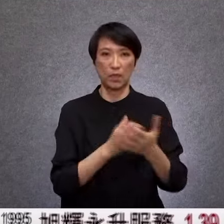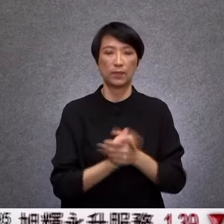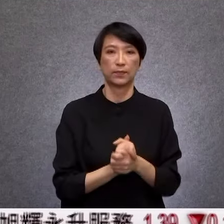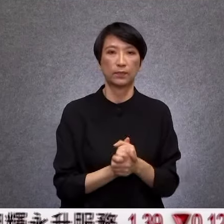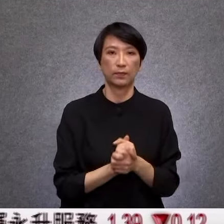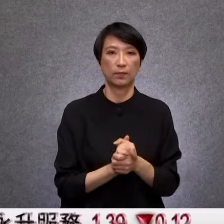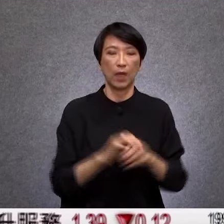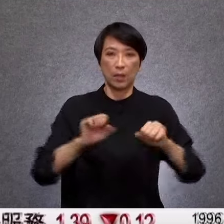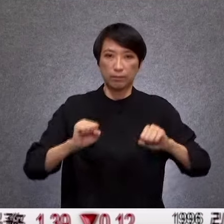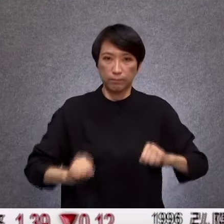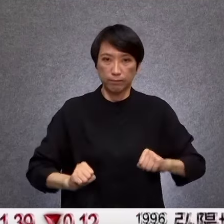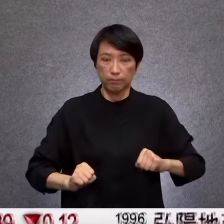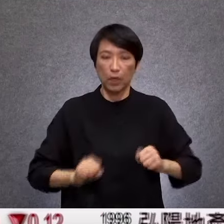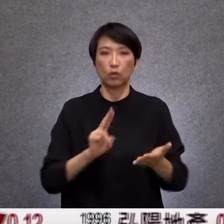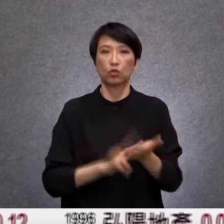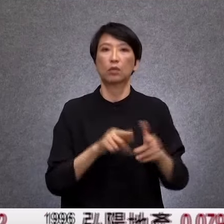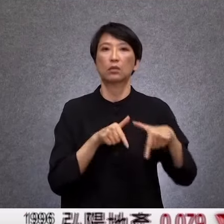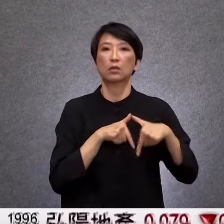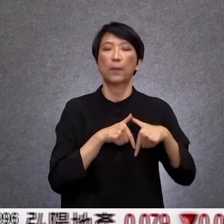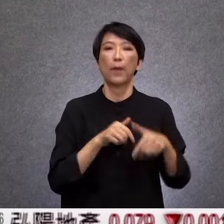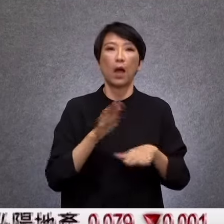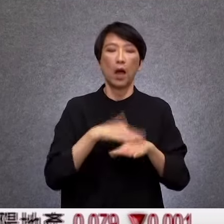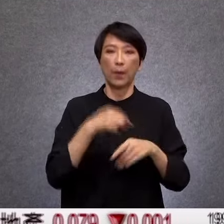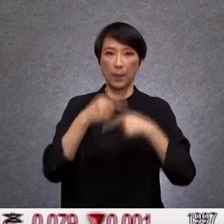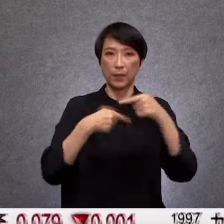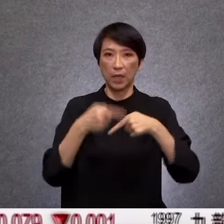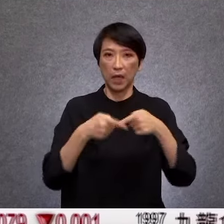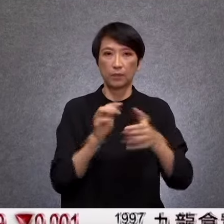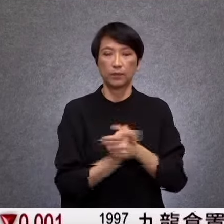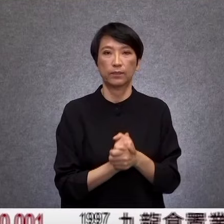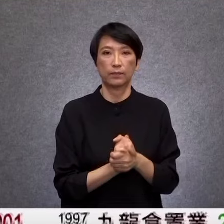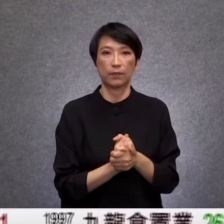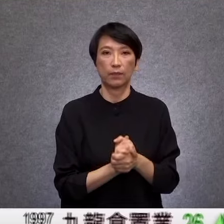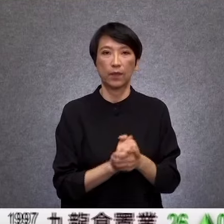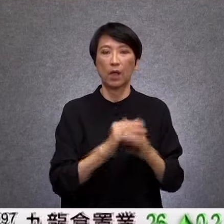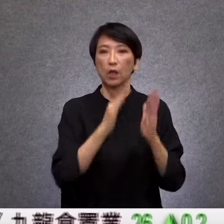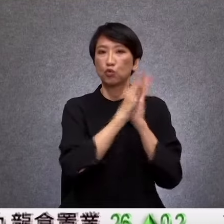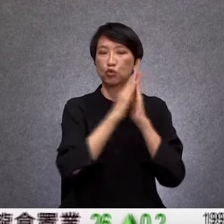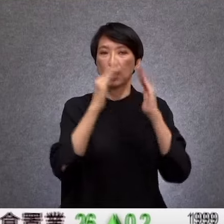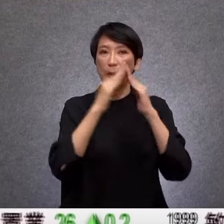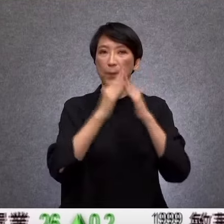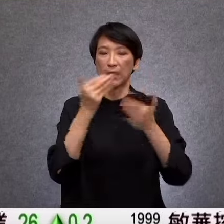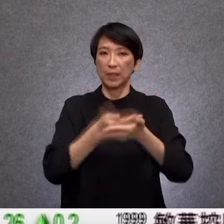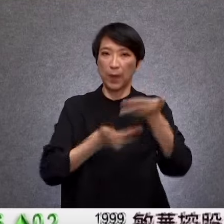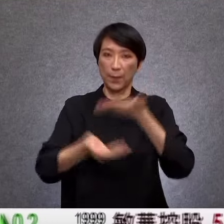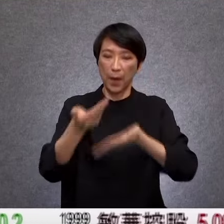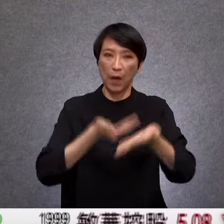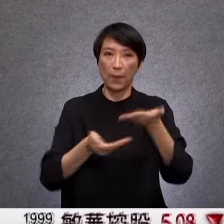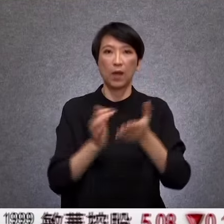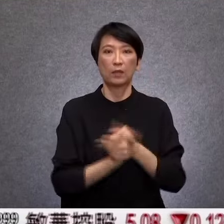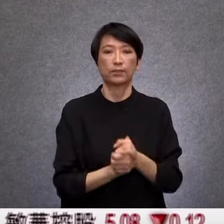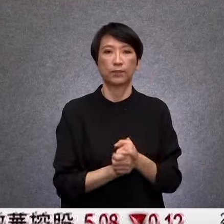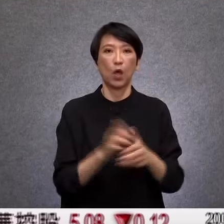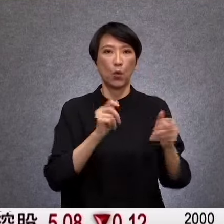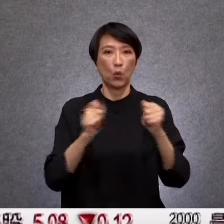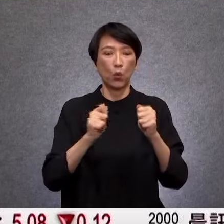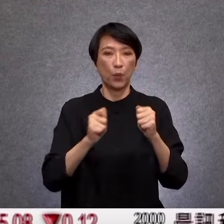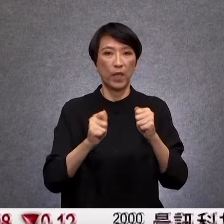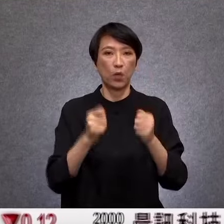面，我哋有提出一啲措施咧，就係穩住市場嘅信心嘅，包括剛才討論過嘅住宅物業市